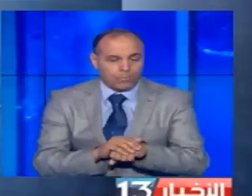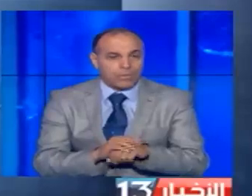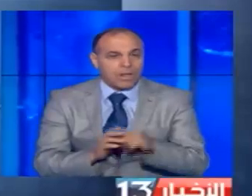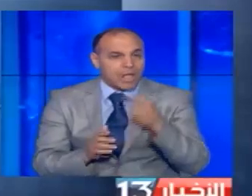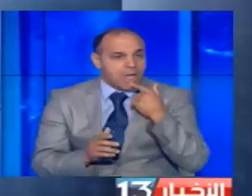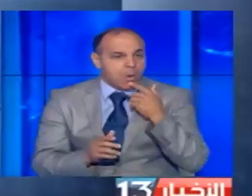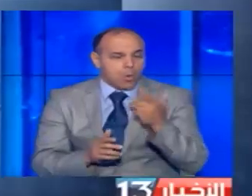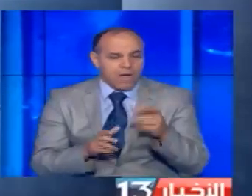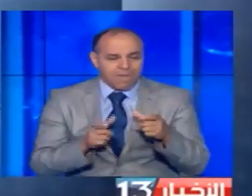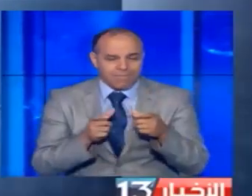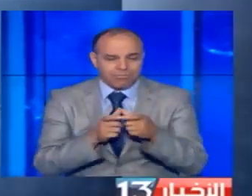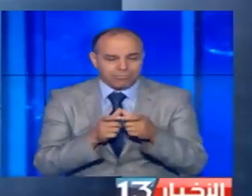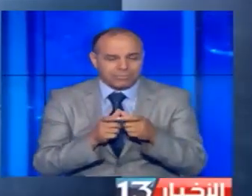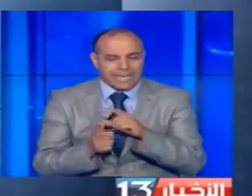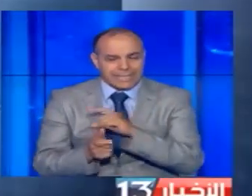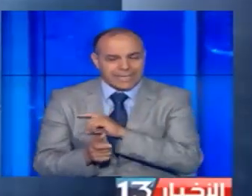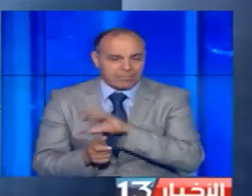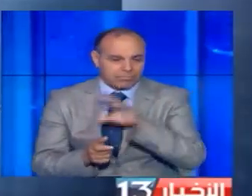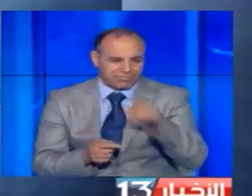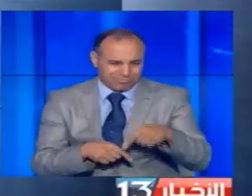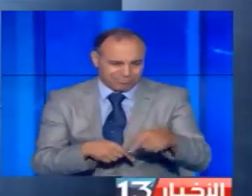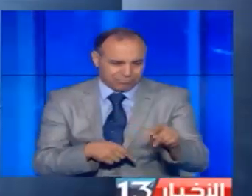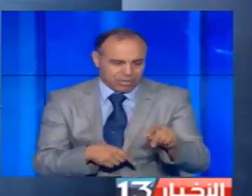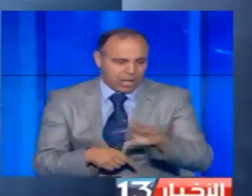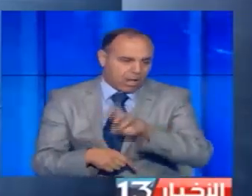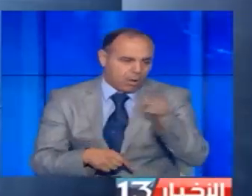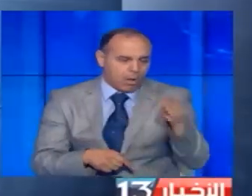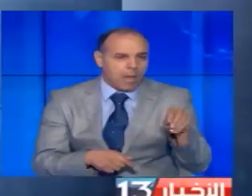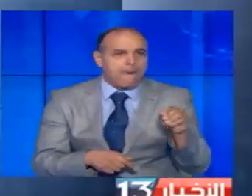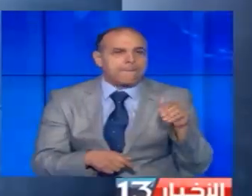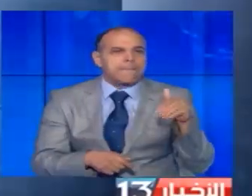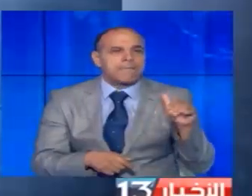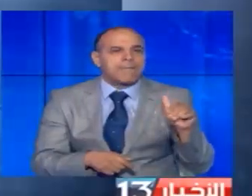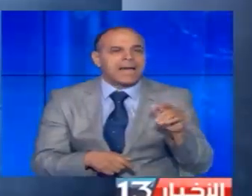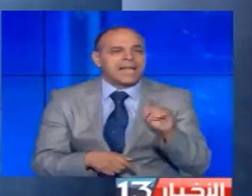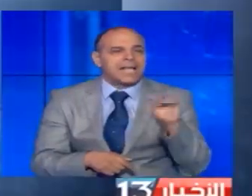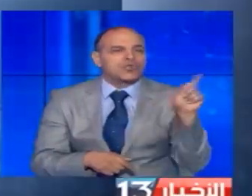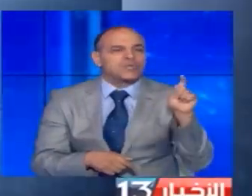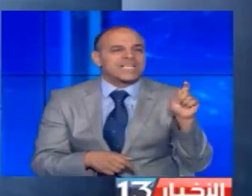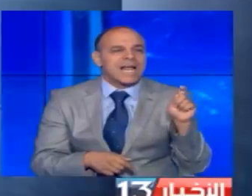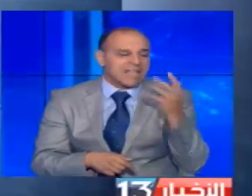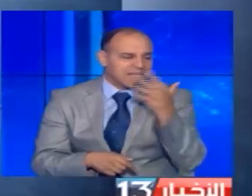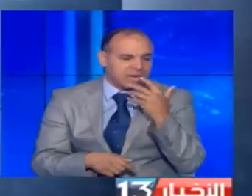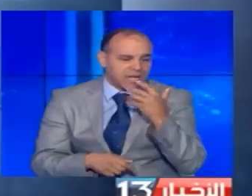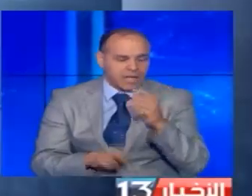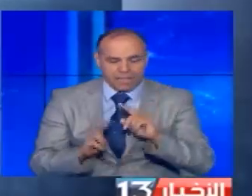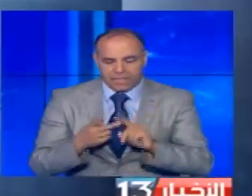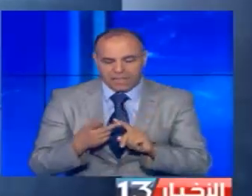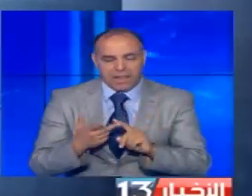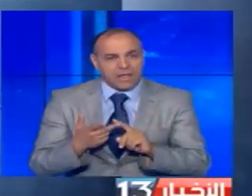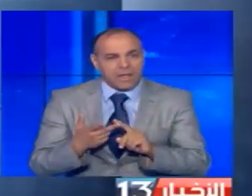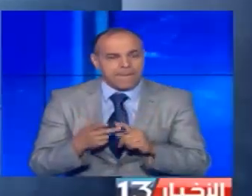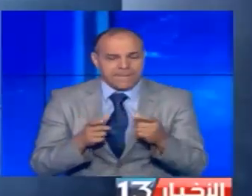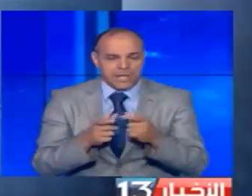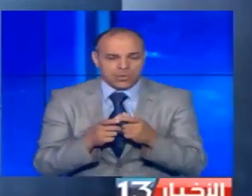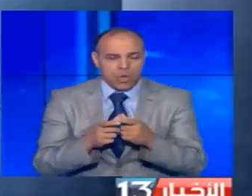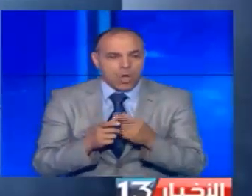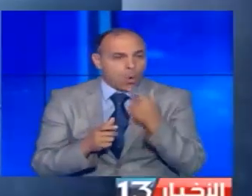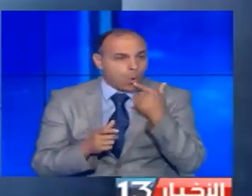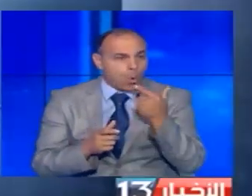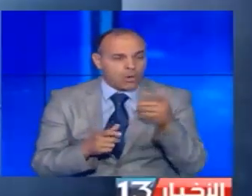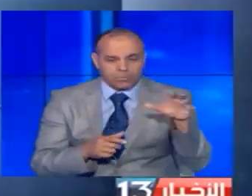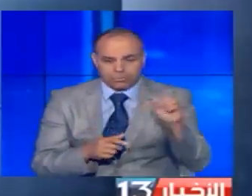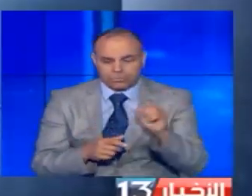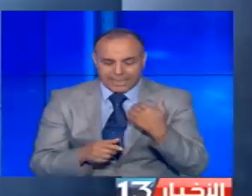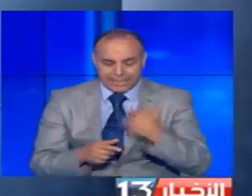فريق جوهره الساحل بعد قليل ضيفا على من بان السويدي لان دي الجوله الثالثه لدور المجموعات فيما يستقبل